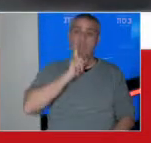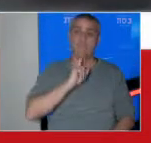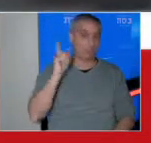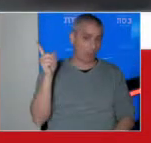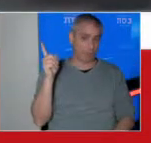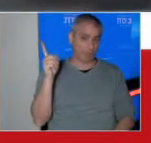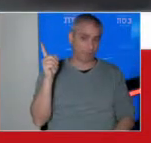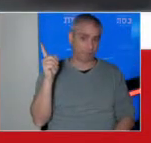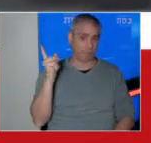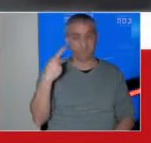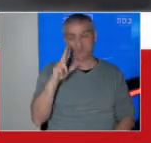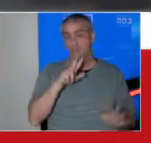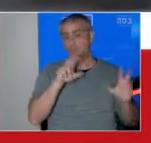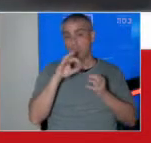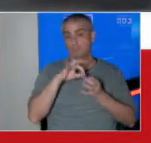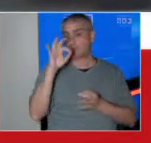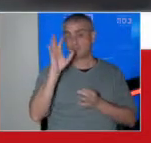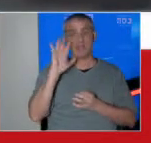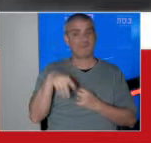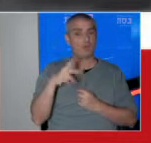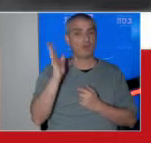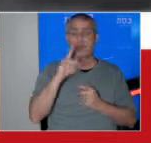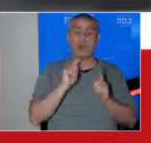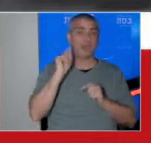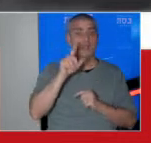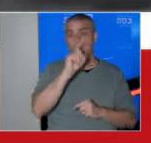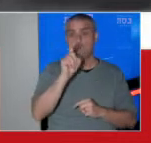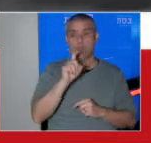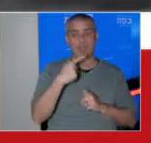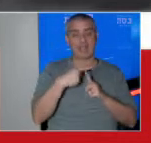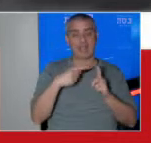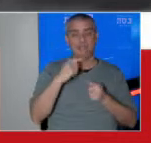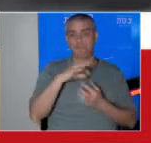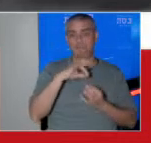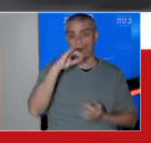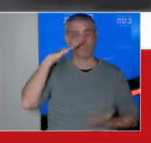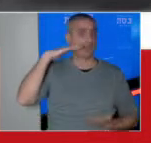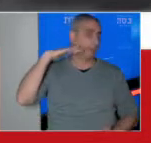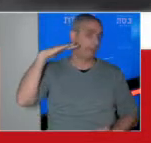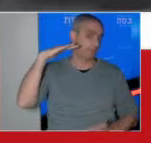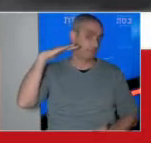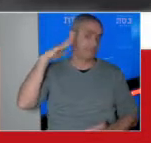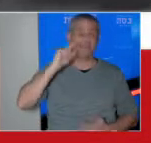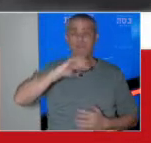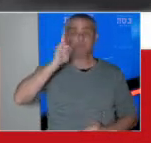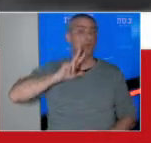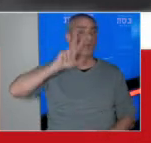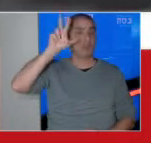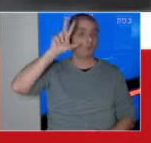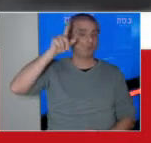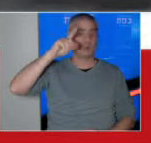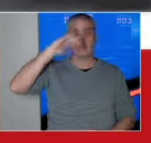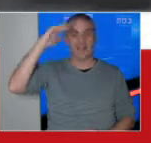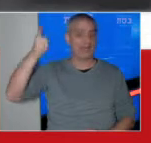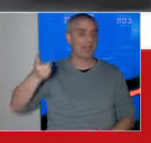הגולן, מעל 800 מטר, אפילו זה יכול להגיע אולי אפילו לחצי מטר, וגם באזורים הגבוהים בגליל, בהר